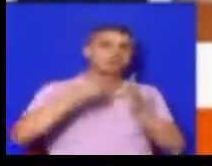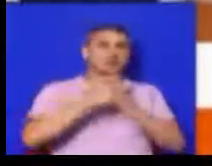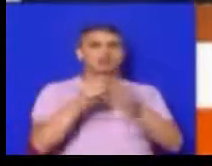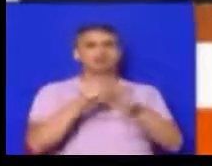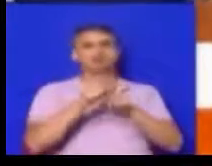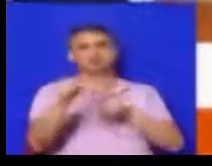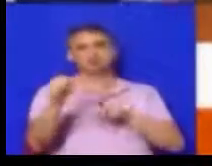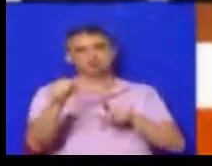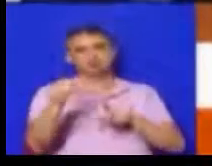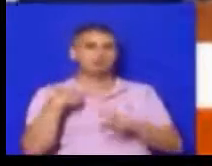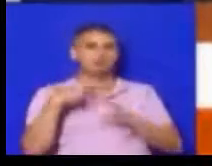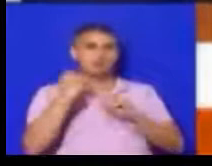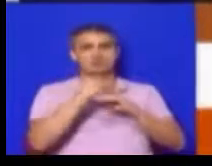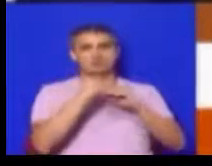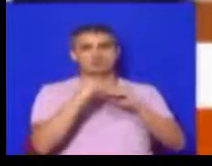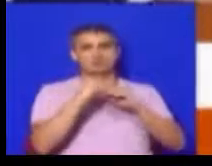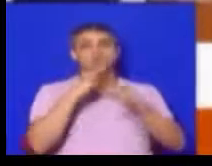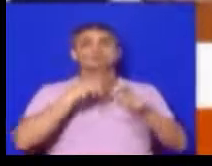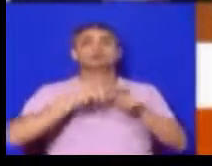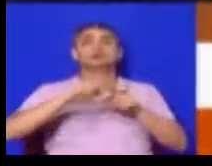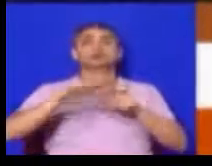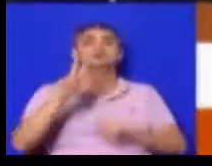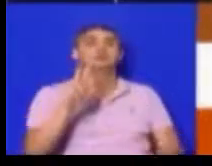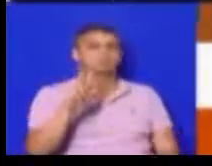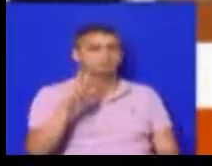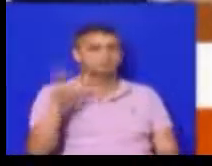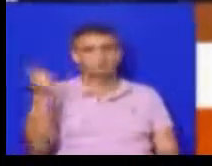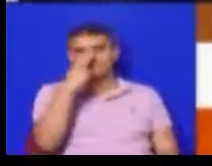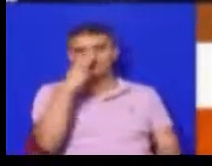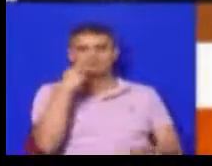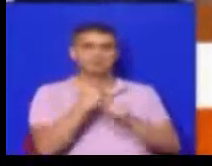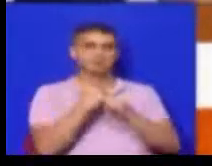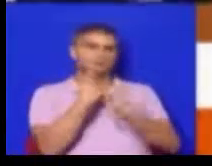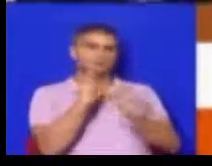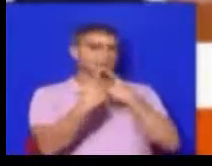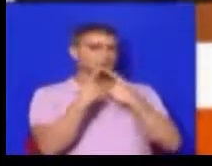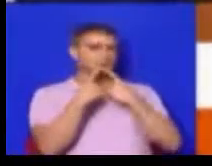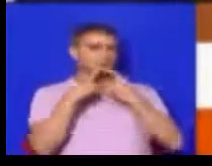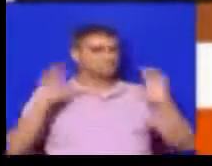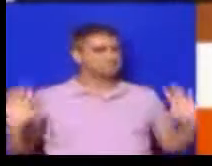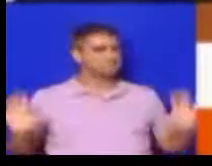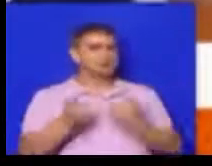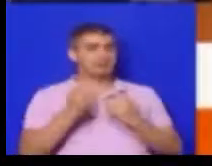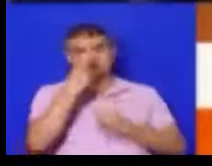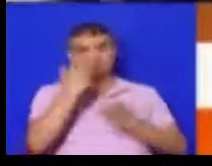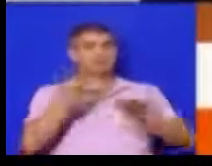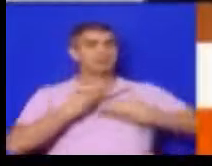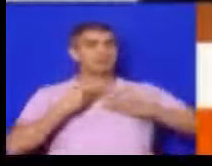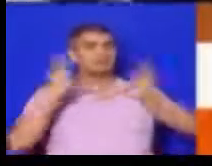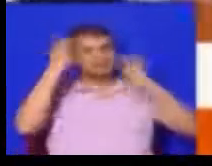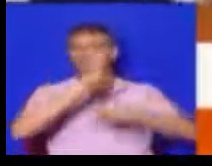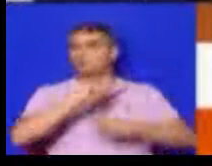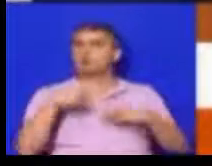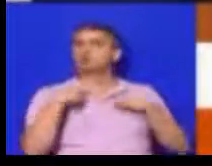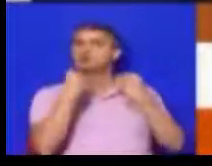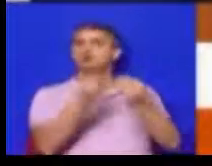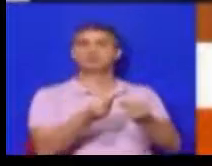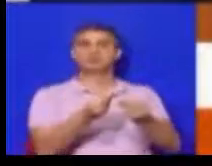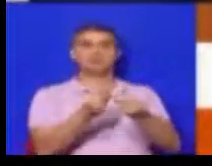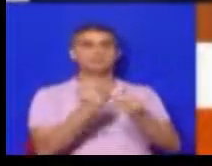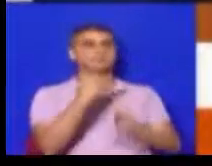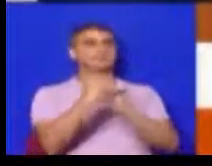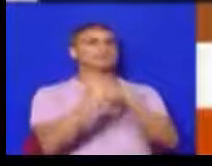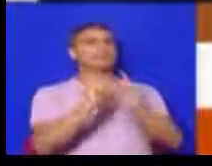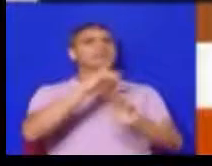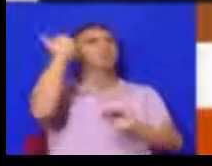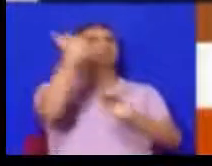את הסף התחתון של 3 חודשים, מנסה לעשות מסע ומתן אינטנסיבי, מנסה להגיע להסכם, לא נותן להם תהליך אינסופי.